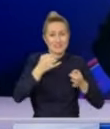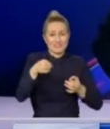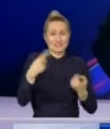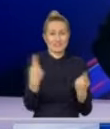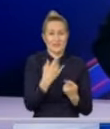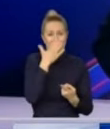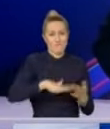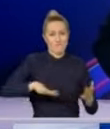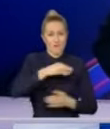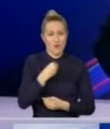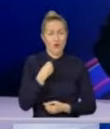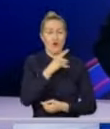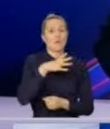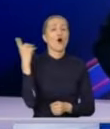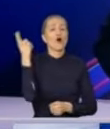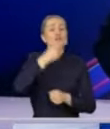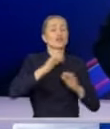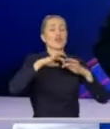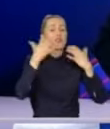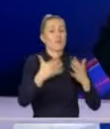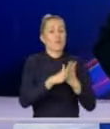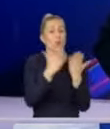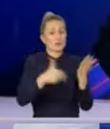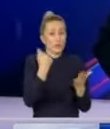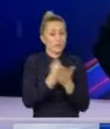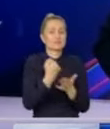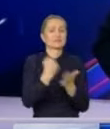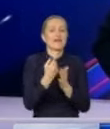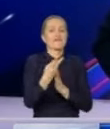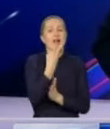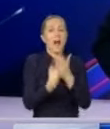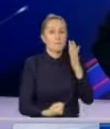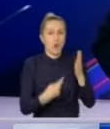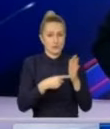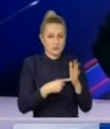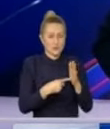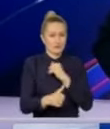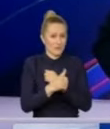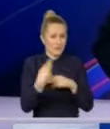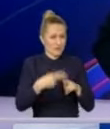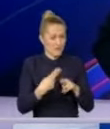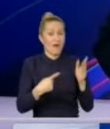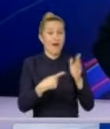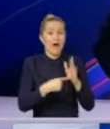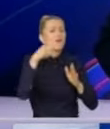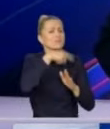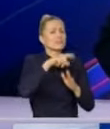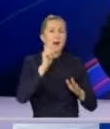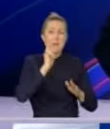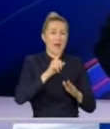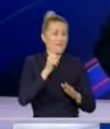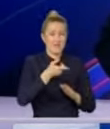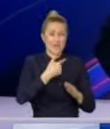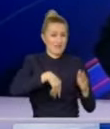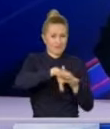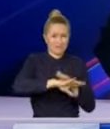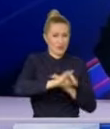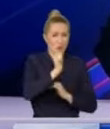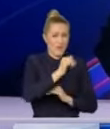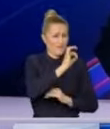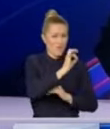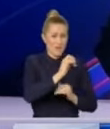po orzeczeniu Trybunału Konstytucyjnego w sprawie aborcji eugenicznej. Co prawda to sprawa wykraczająca poza kompetencje Parlamentu